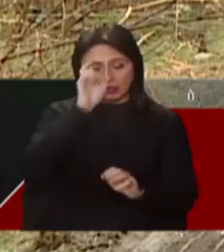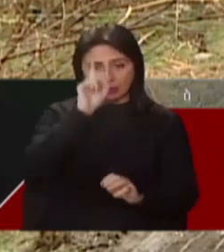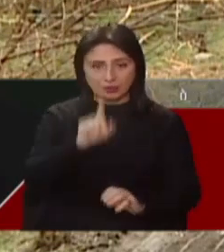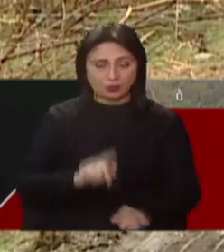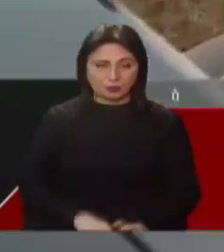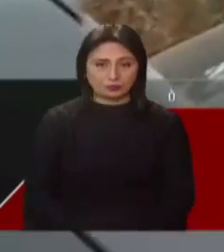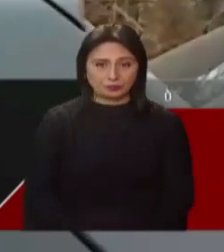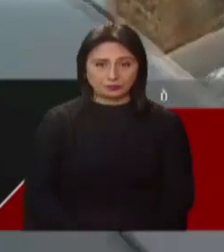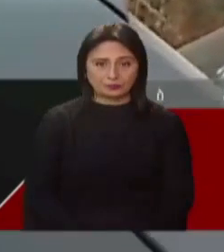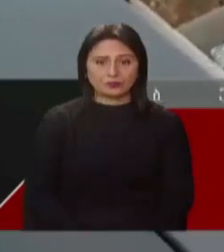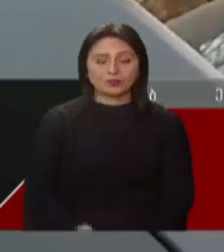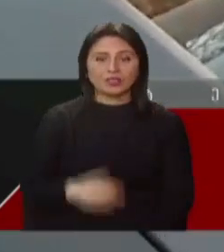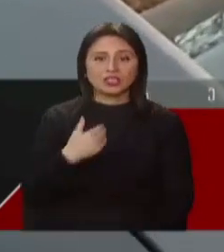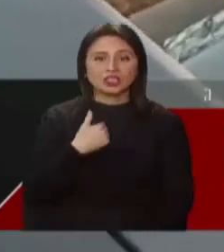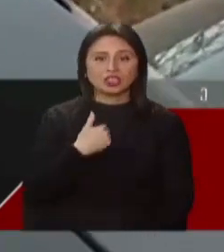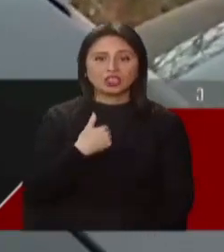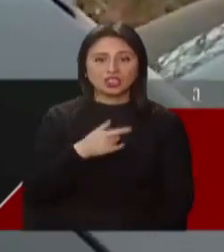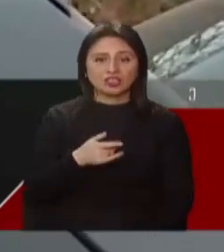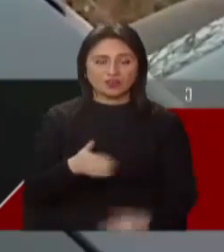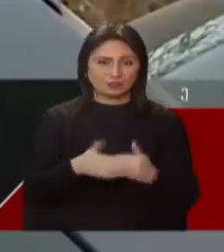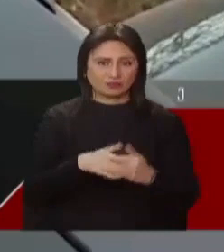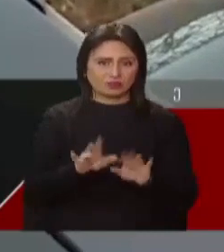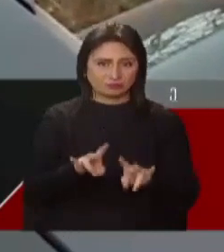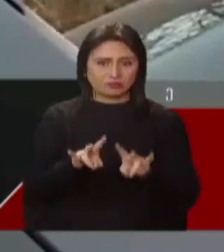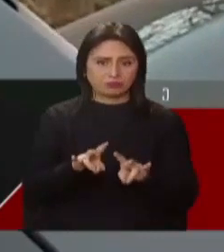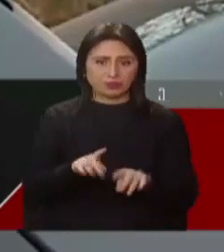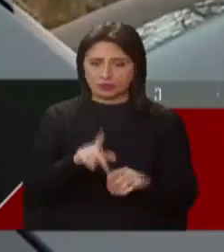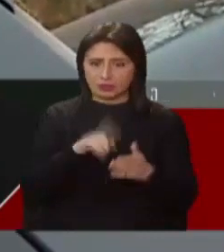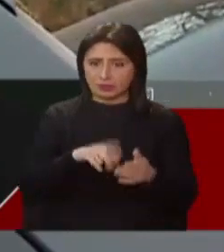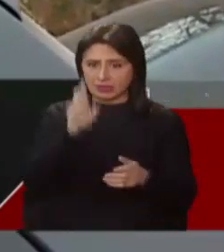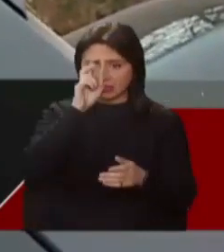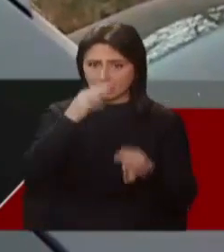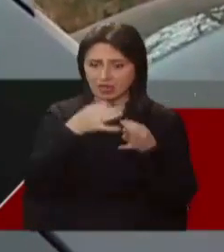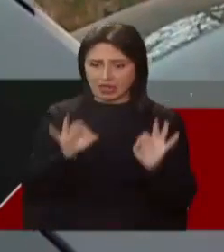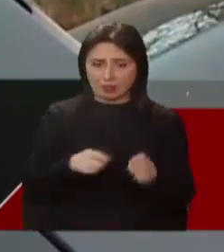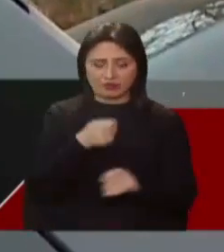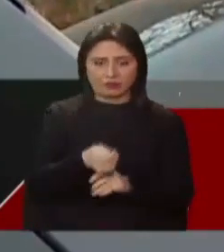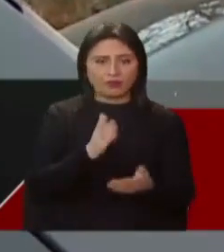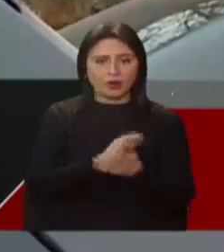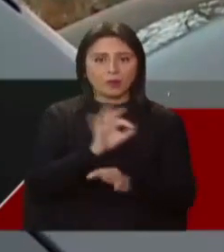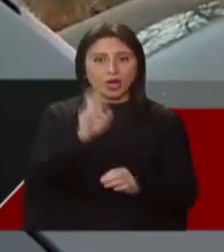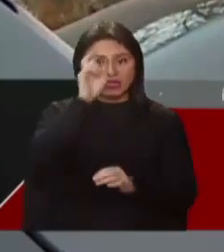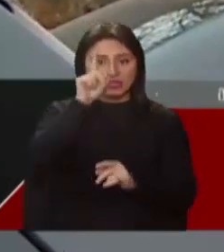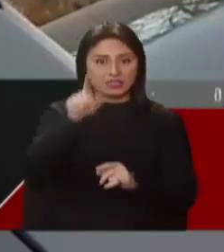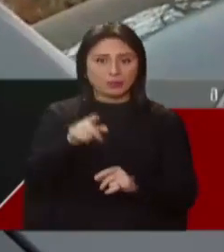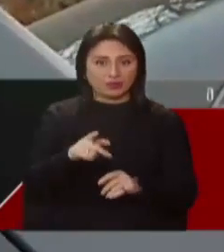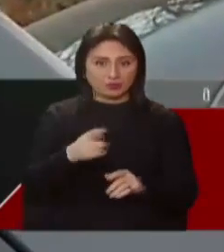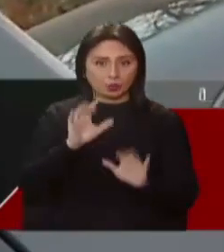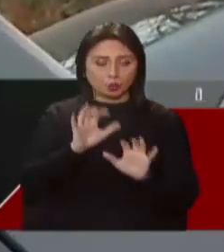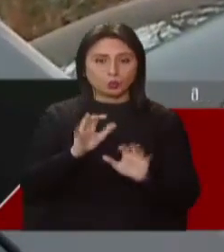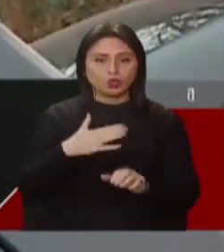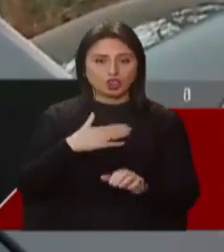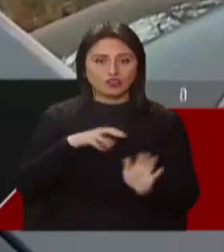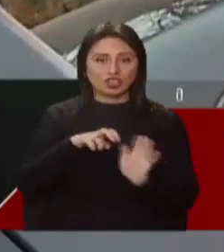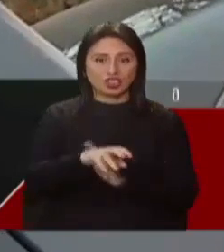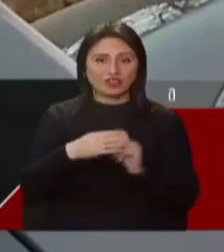სახელმწიფომ. Ჩვენ გაქვეყნებით დაწნებული სახელმწიფოს ნებართვა დაწნებული ამ პროექტზე და სახელმწიფო საავადმყოფოდ უზრუნველყოფს ჩვენ